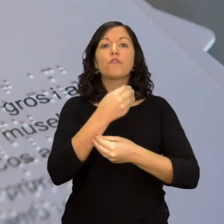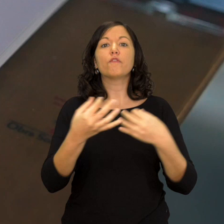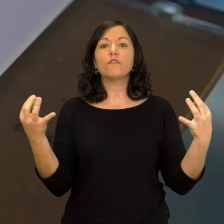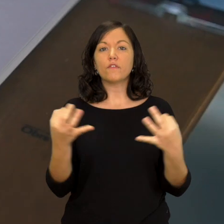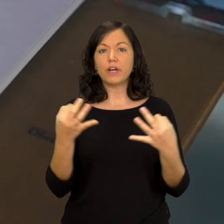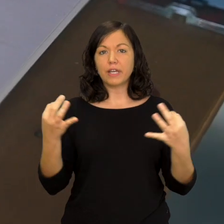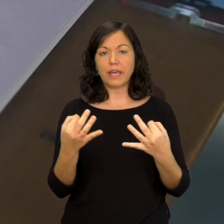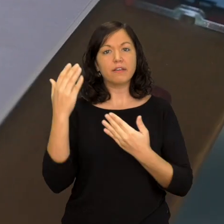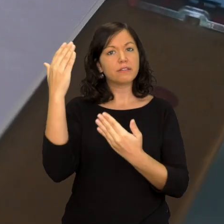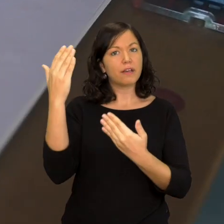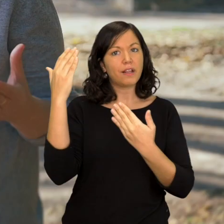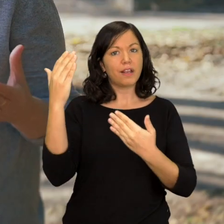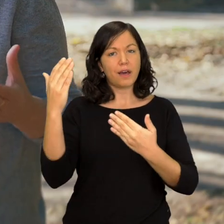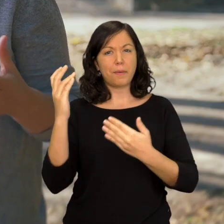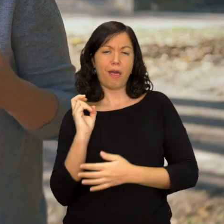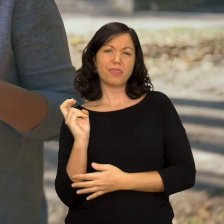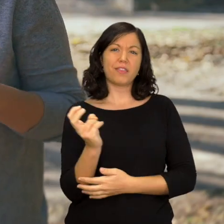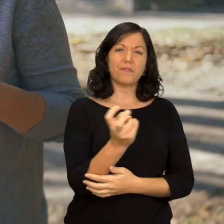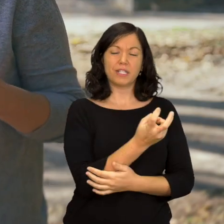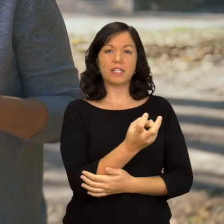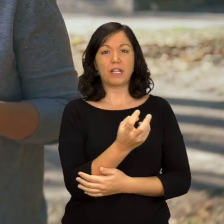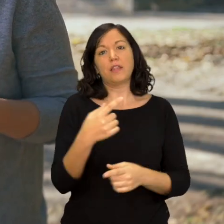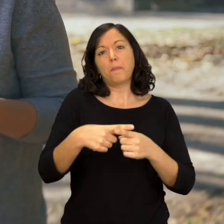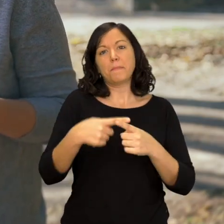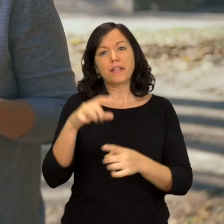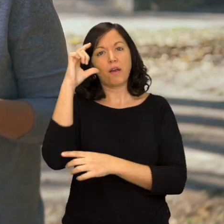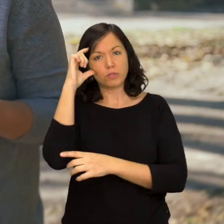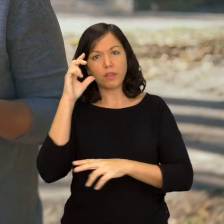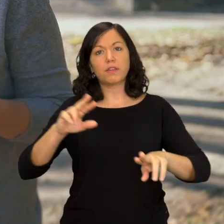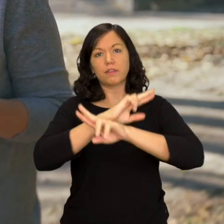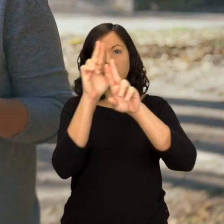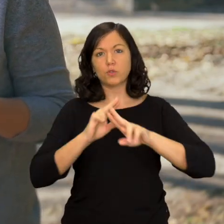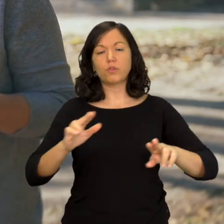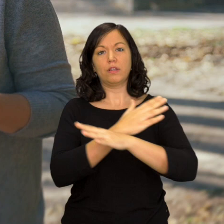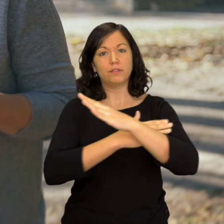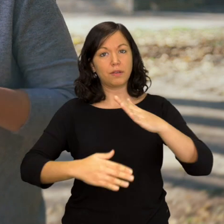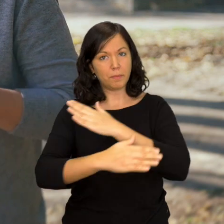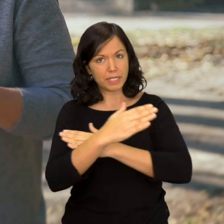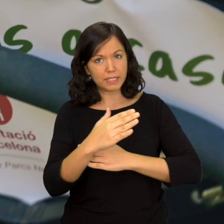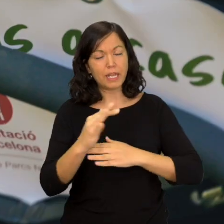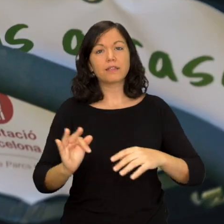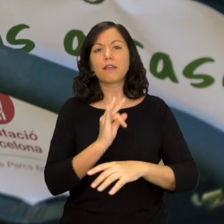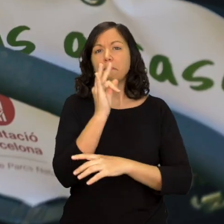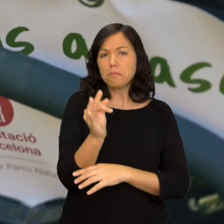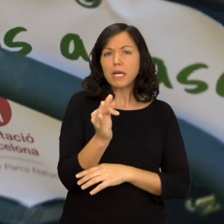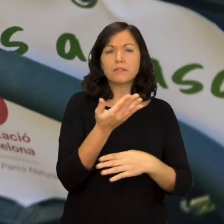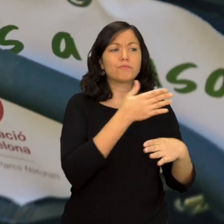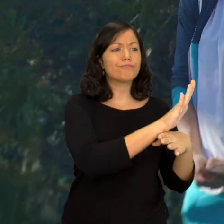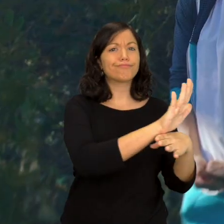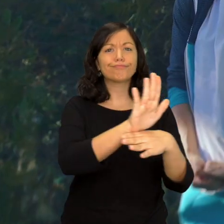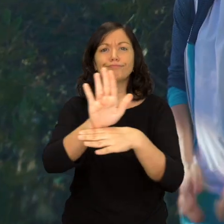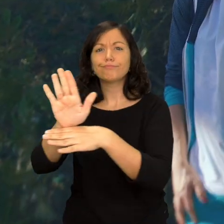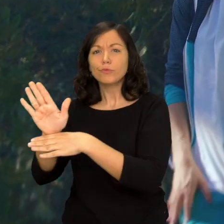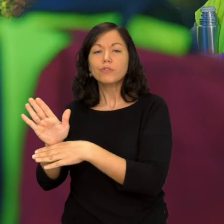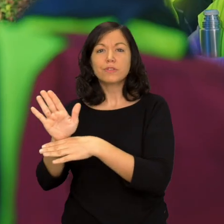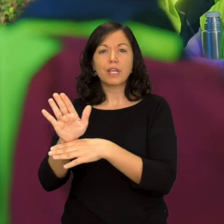volíem era celebrar la diversitat amb motiu del Dia Internacional de les Persones amb Discapacitat i també ensenyar, mostrar